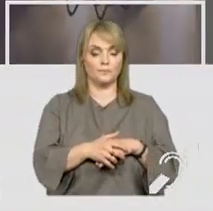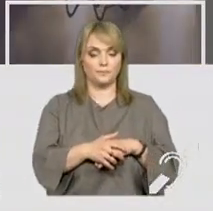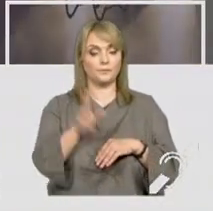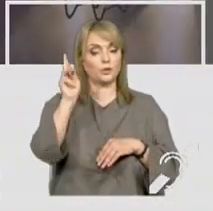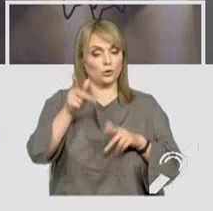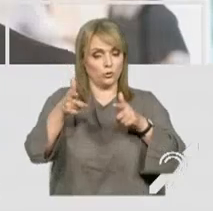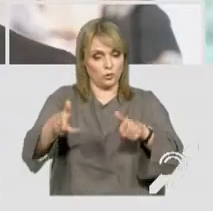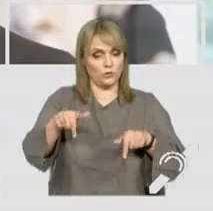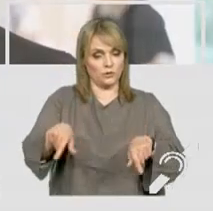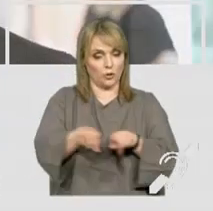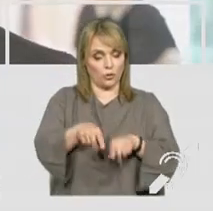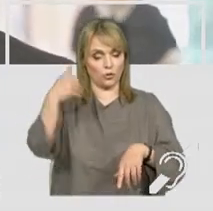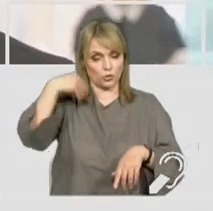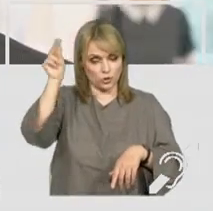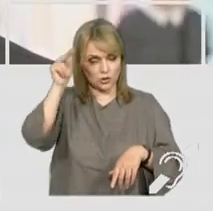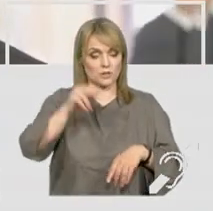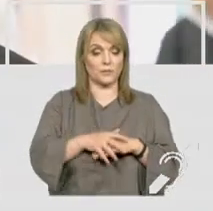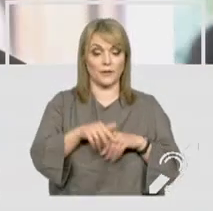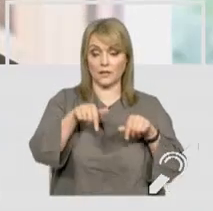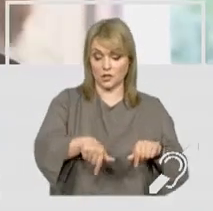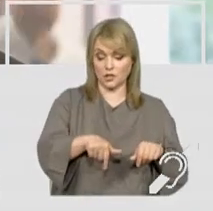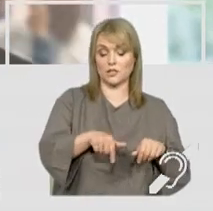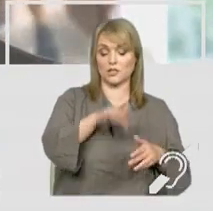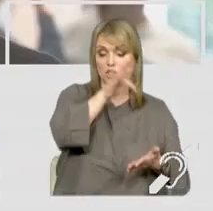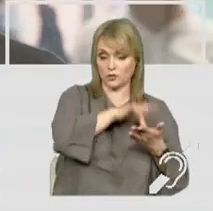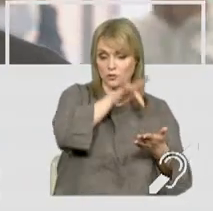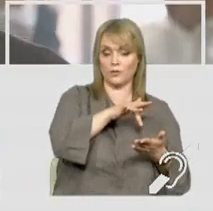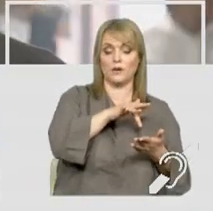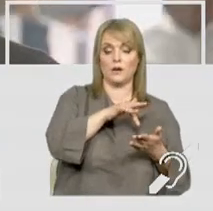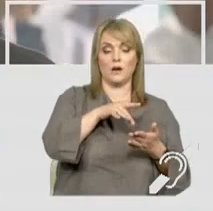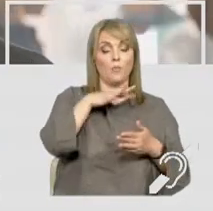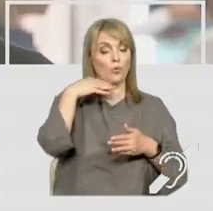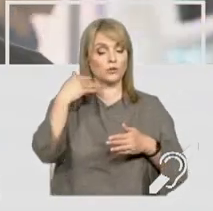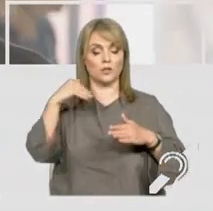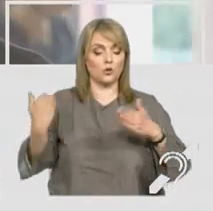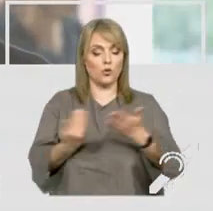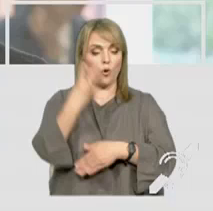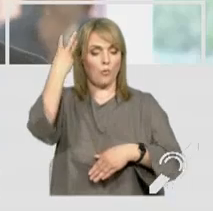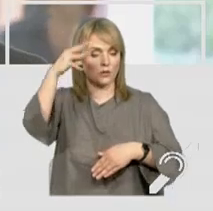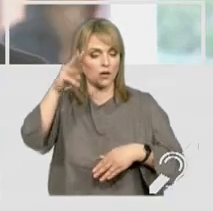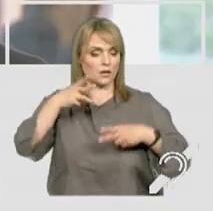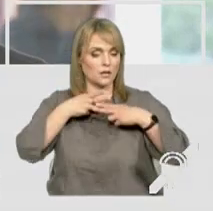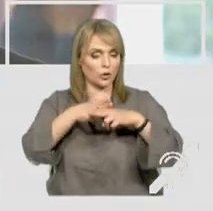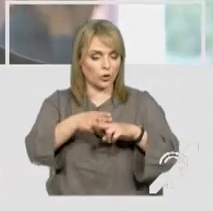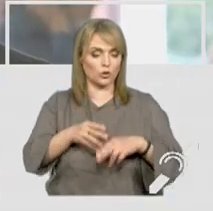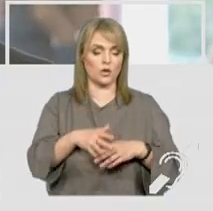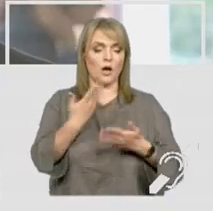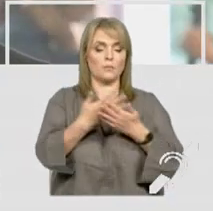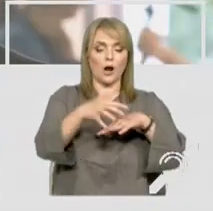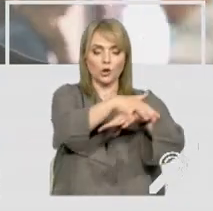sector al economiei. Avem în acest laborator multe tehnologii moderne, cum ar fi